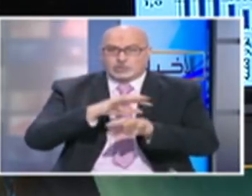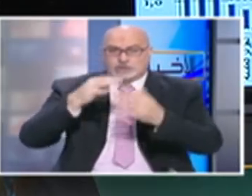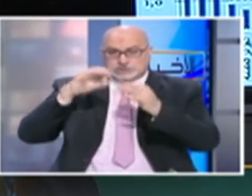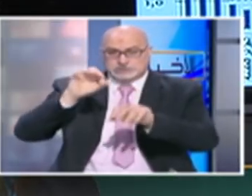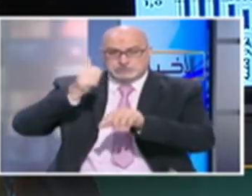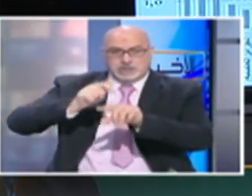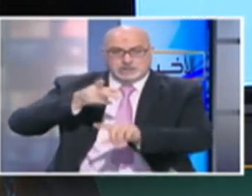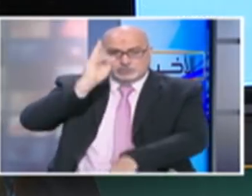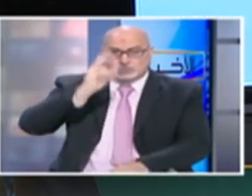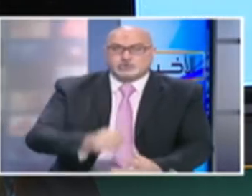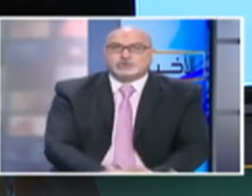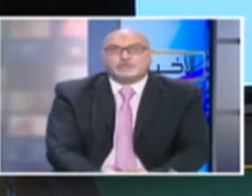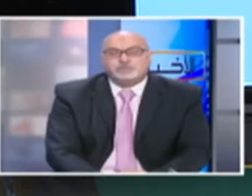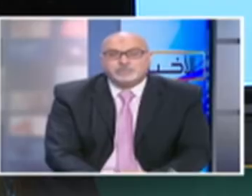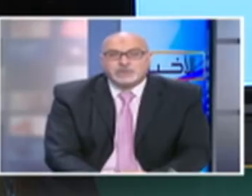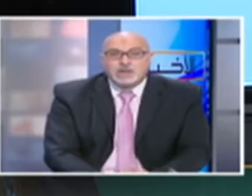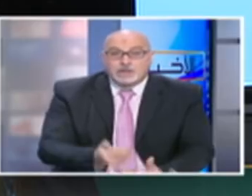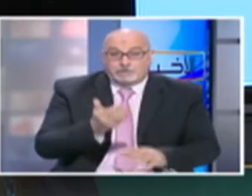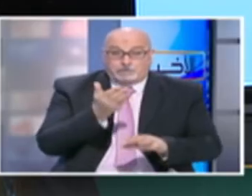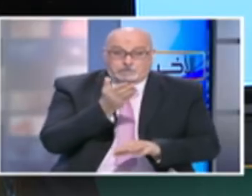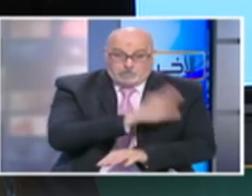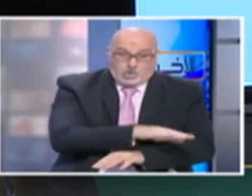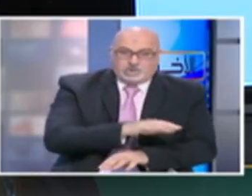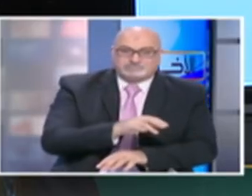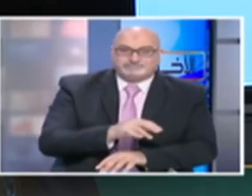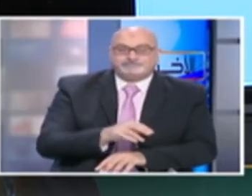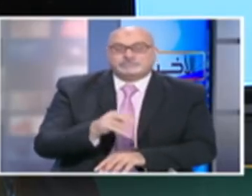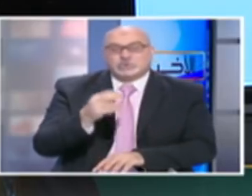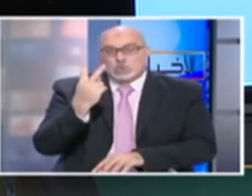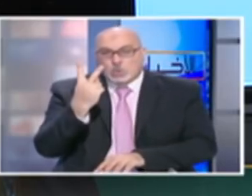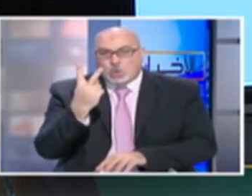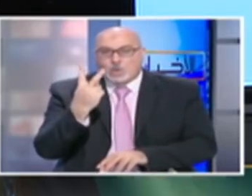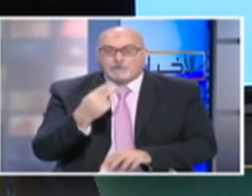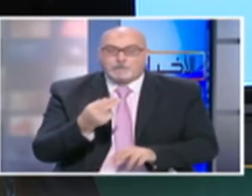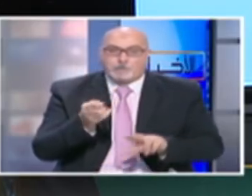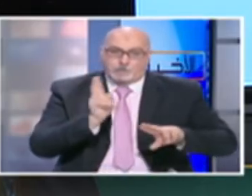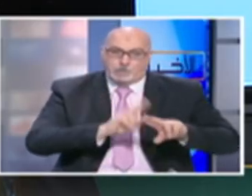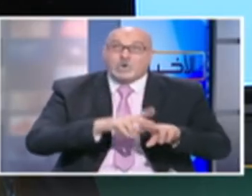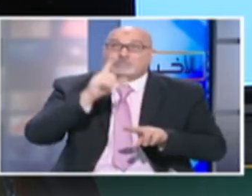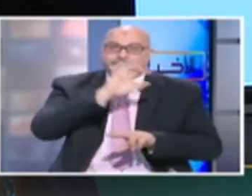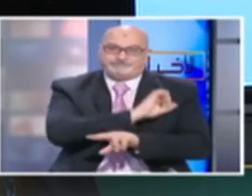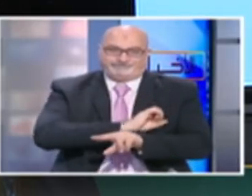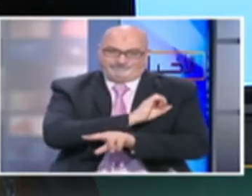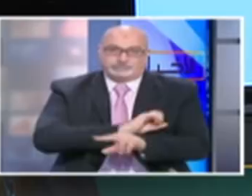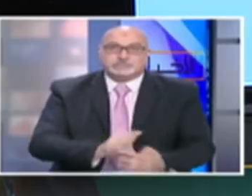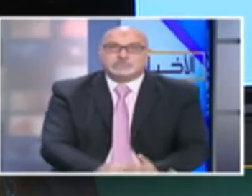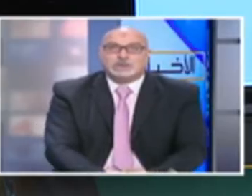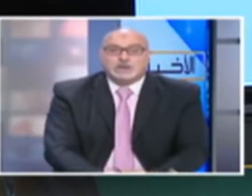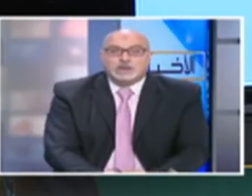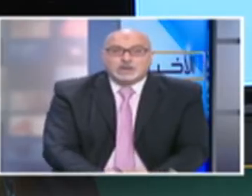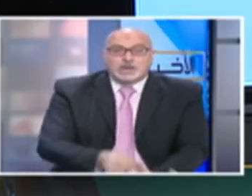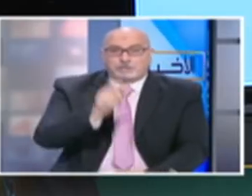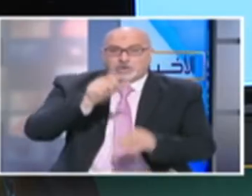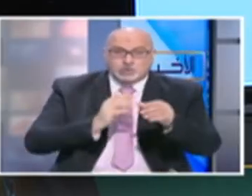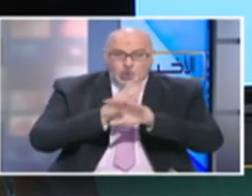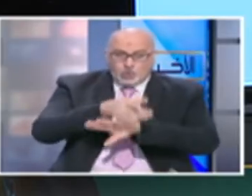10 حالات فما فوق. فيما يخص الوفيات التي سجلت خلال 24 ساعة الأخيرة، عددها 2 وفيات جديدة رحمهم الله. أما فيما يخص الحالات التي